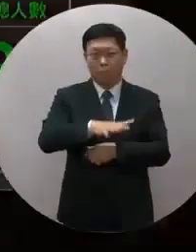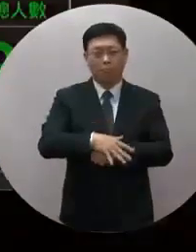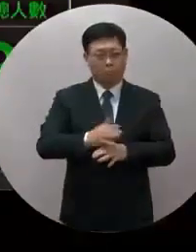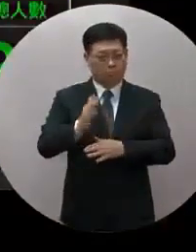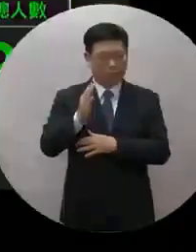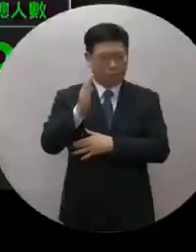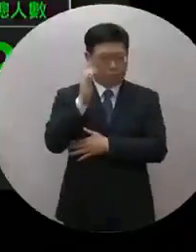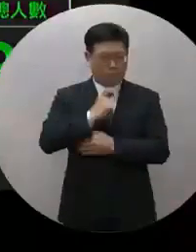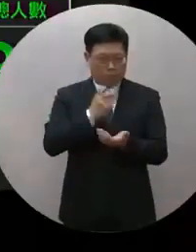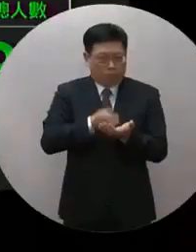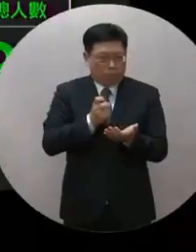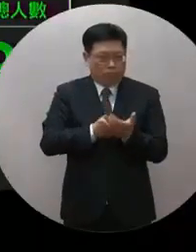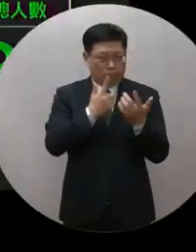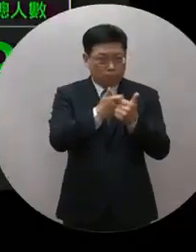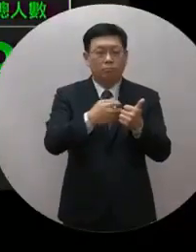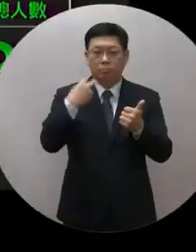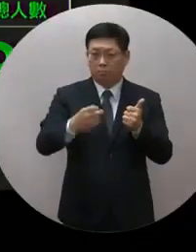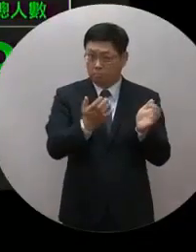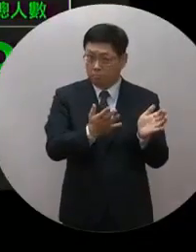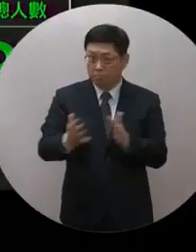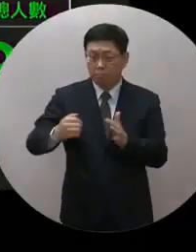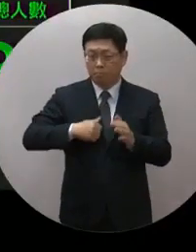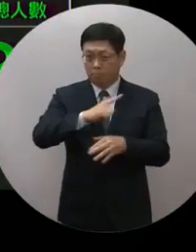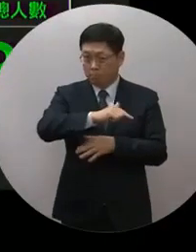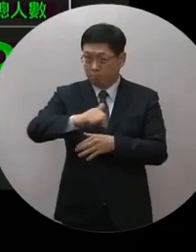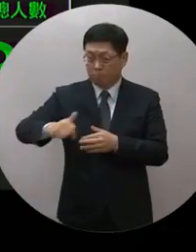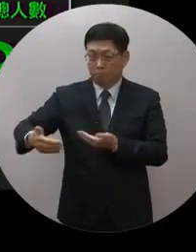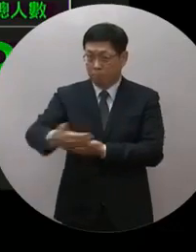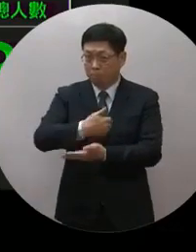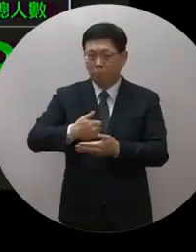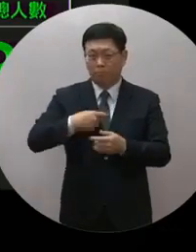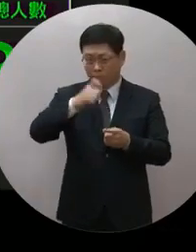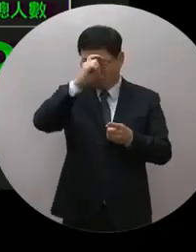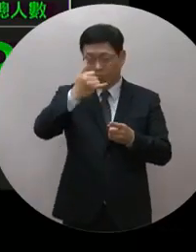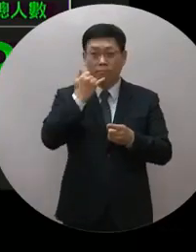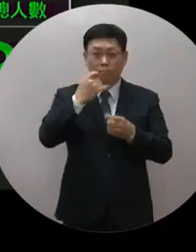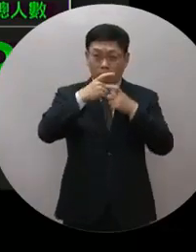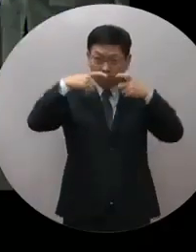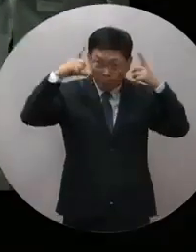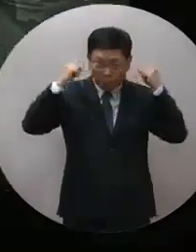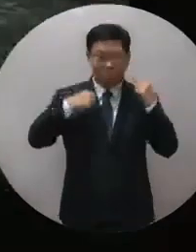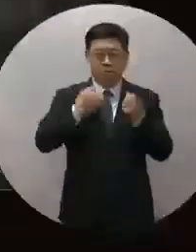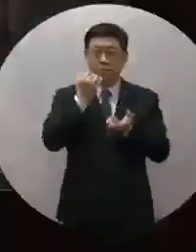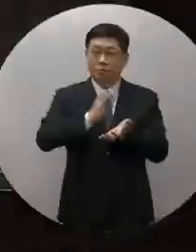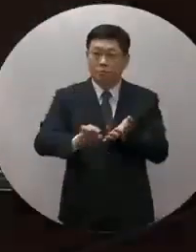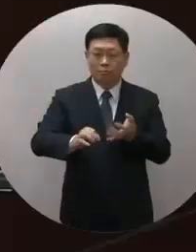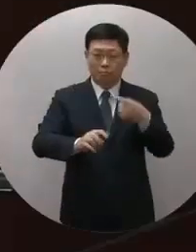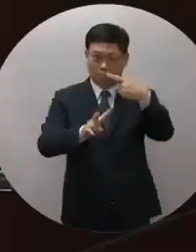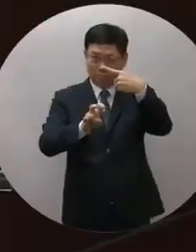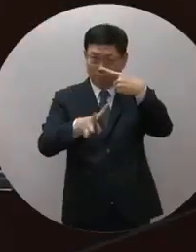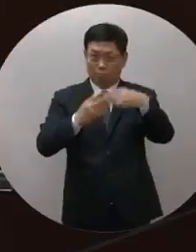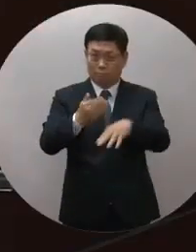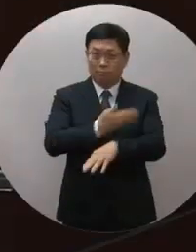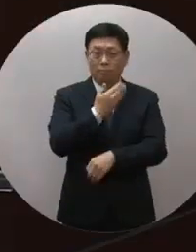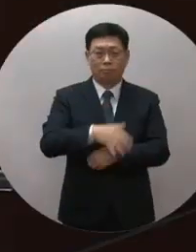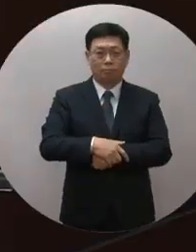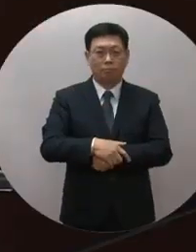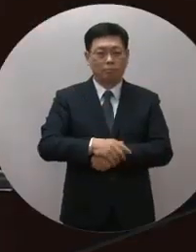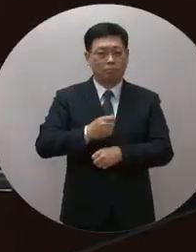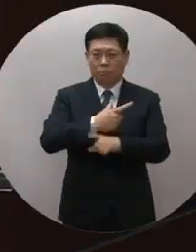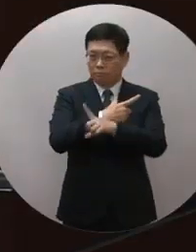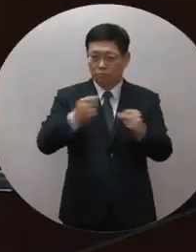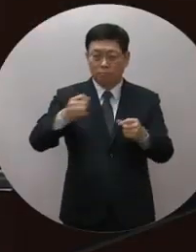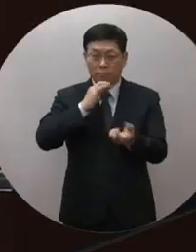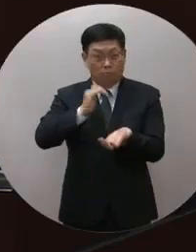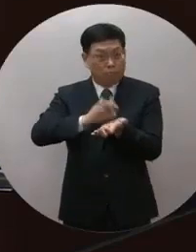待，更全力准备防疫资源。为了让国人有口罩可用，1月24日起就禁止